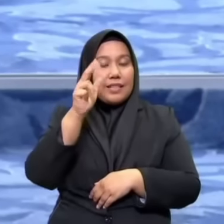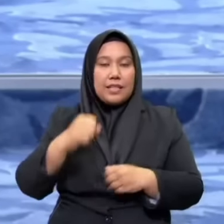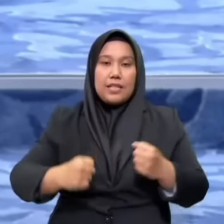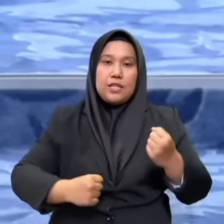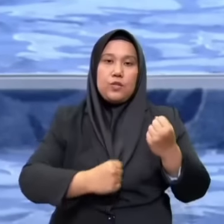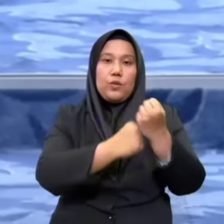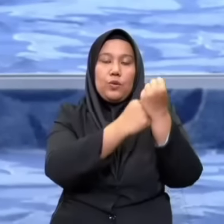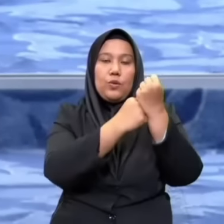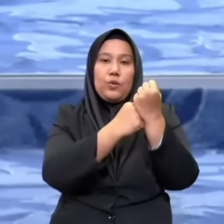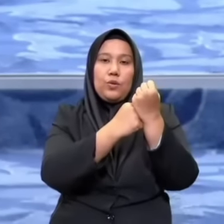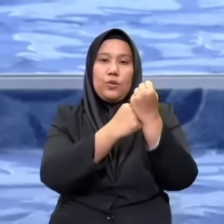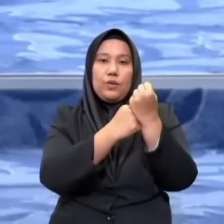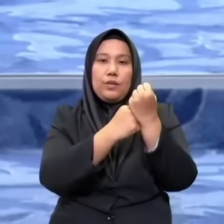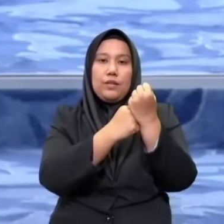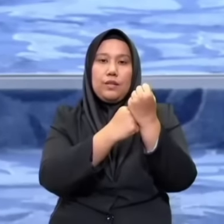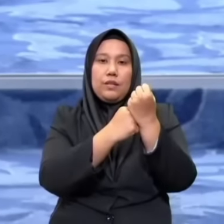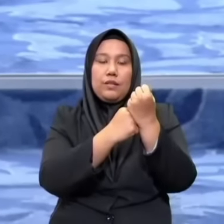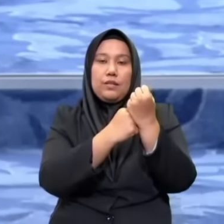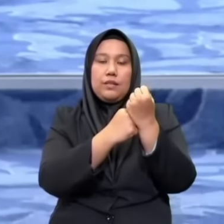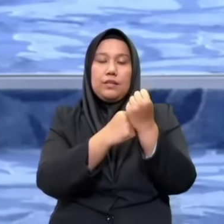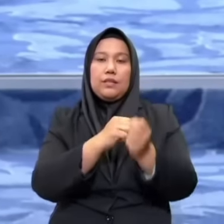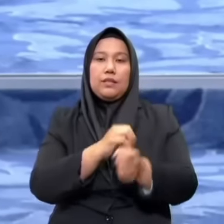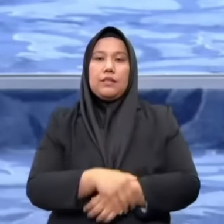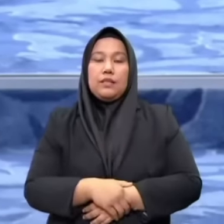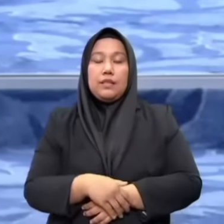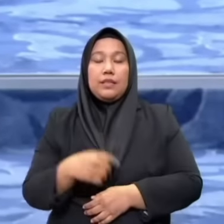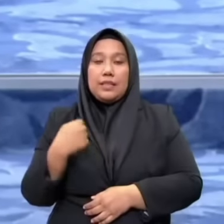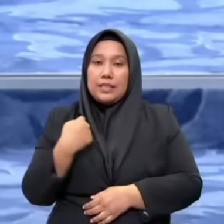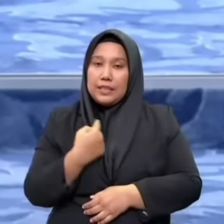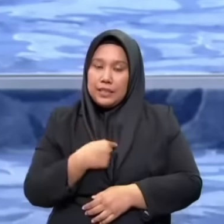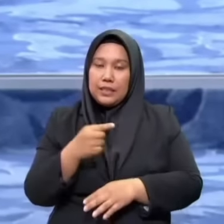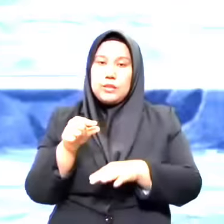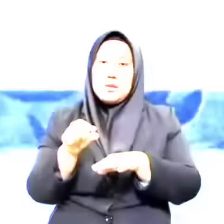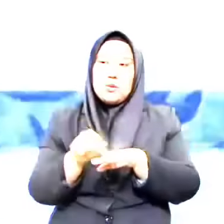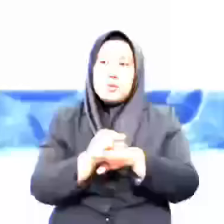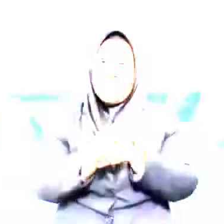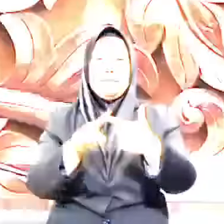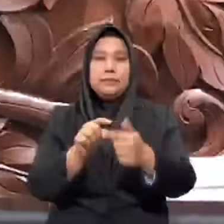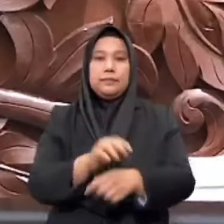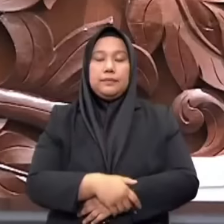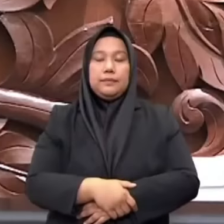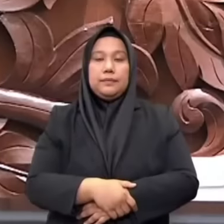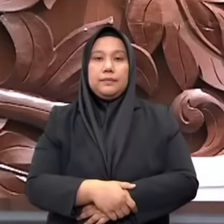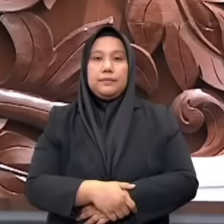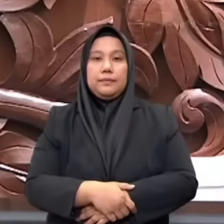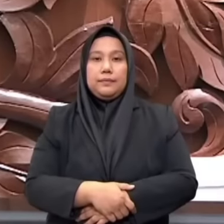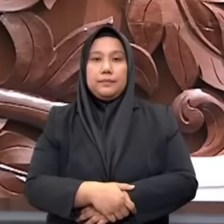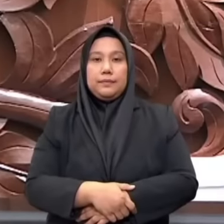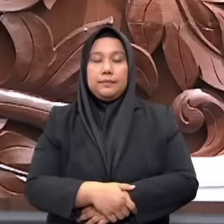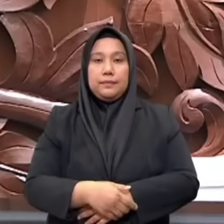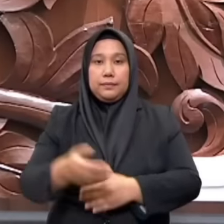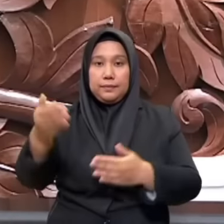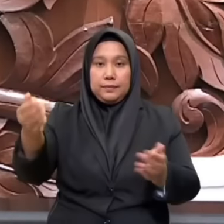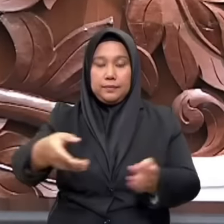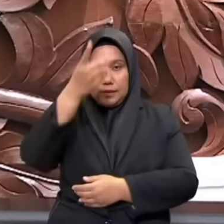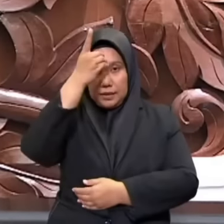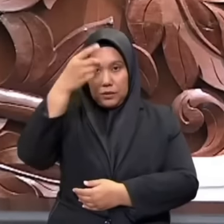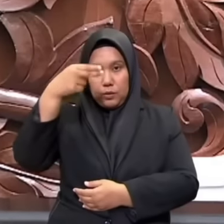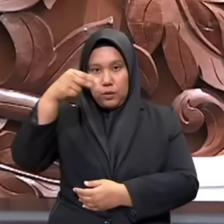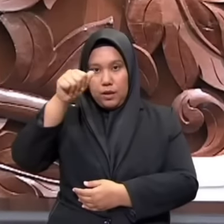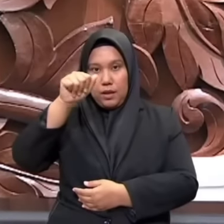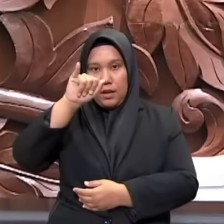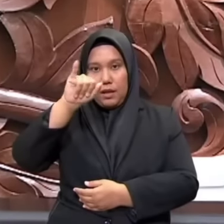disokong oleh Yang Berhormat. Kita guna angka itu dan dengar. Silakan kita Datuk Hajah Siti